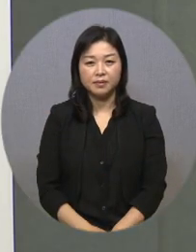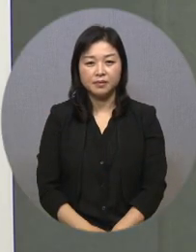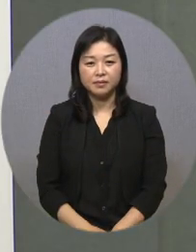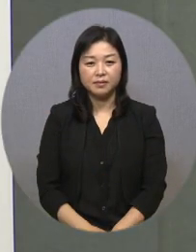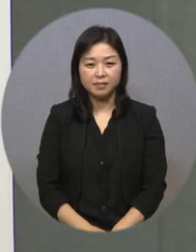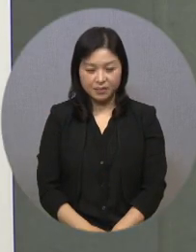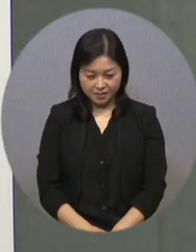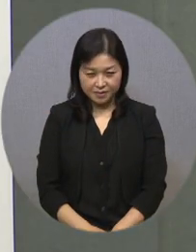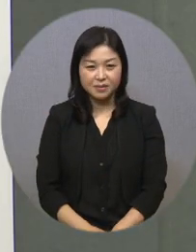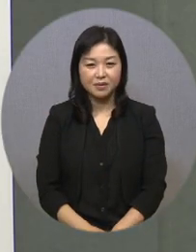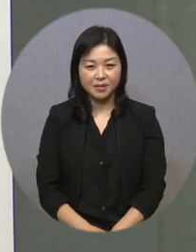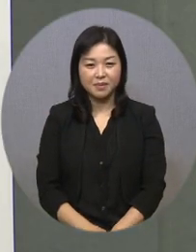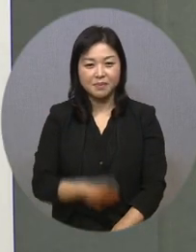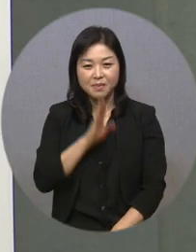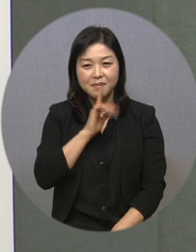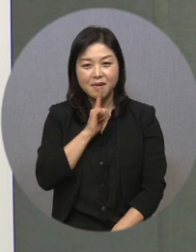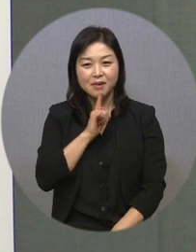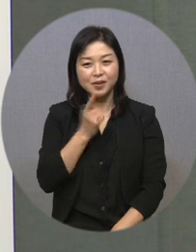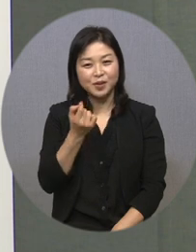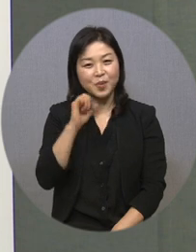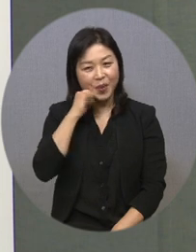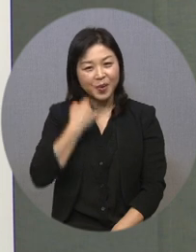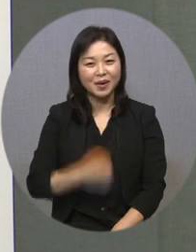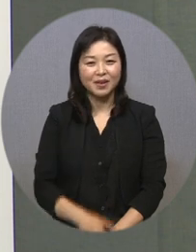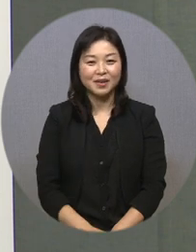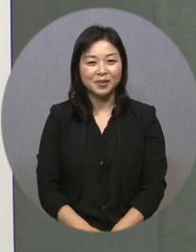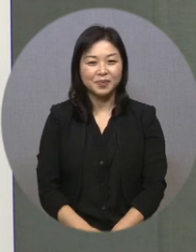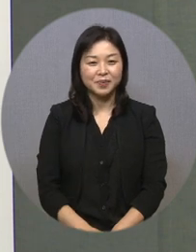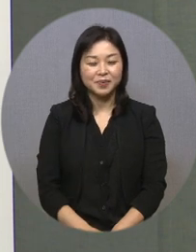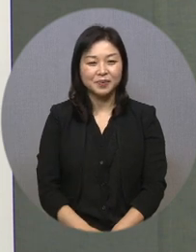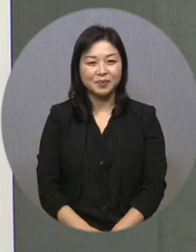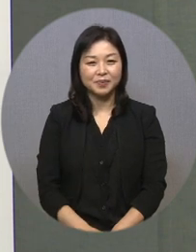말씀드리겠습니다. 그렇습니까? 좀 어렵군요.